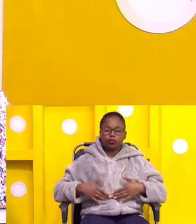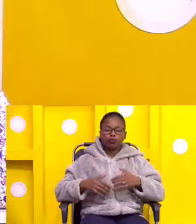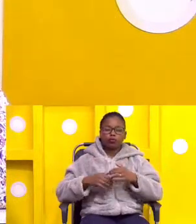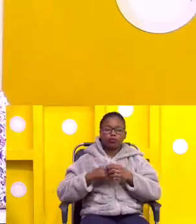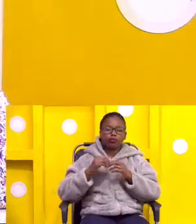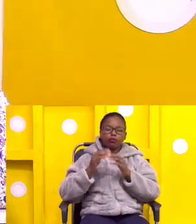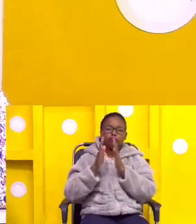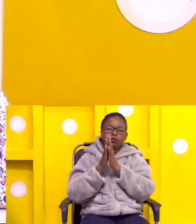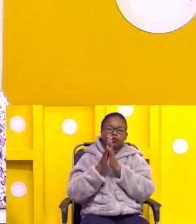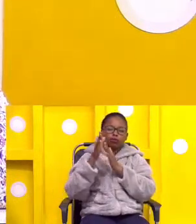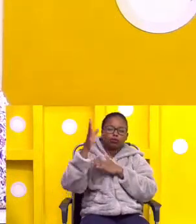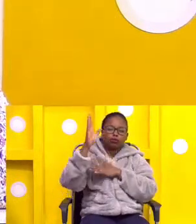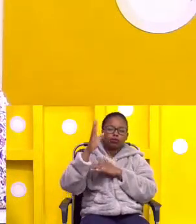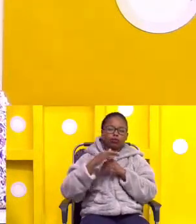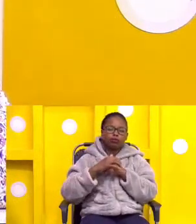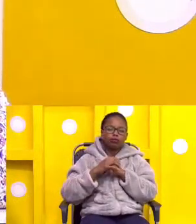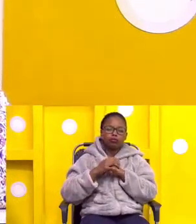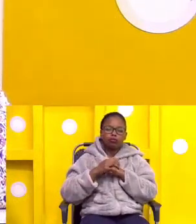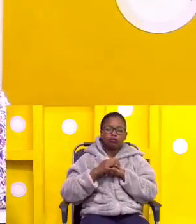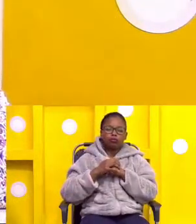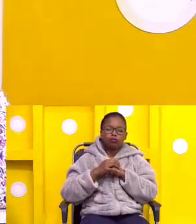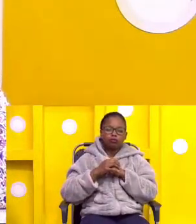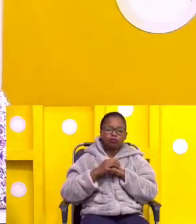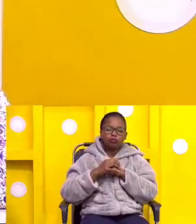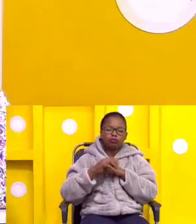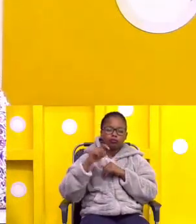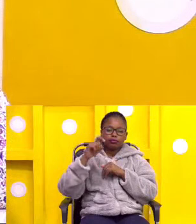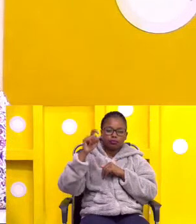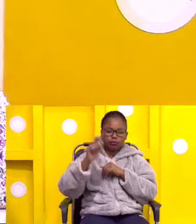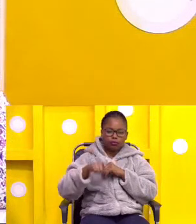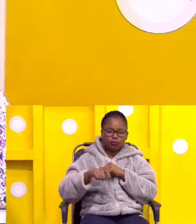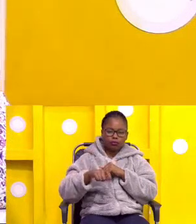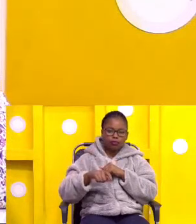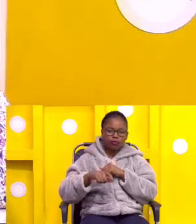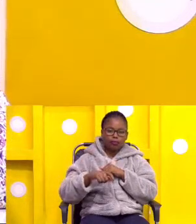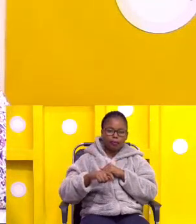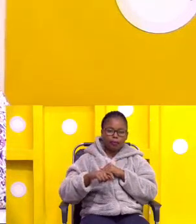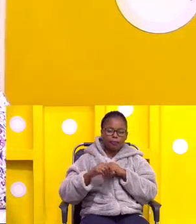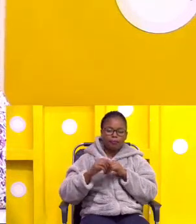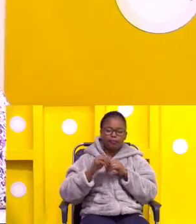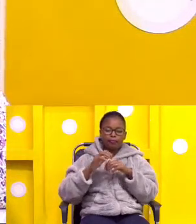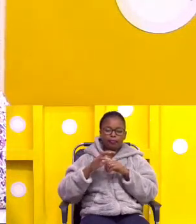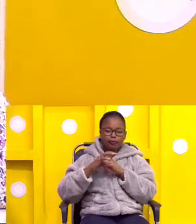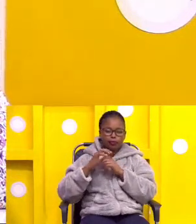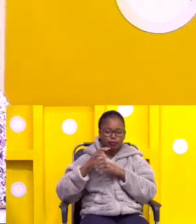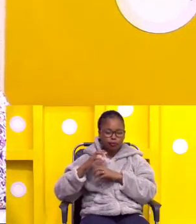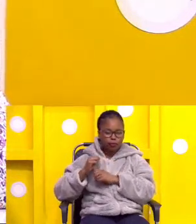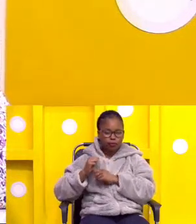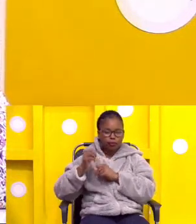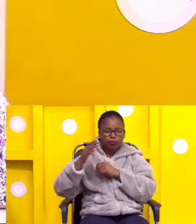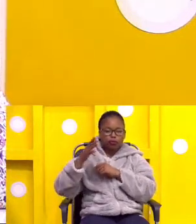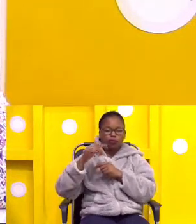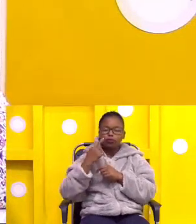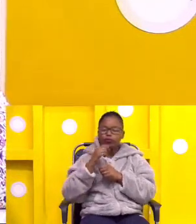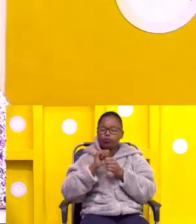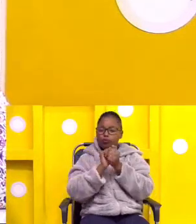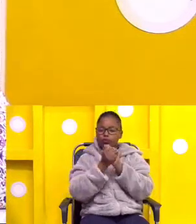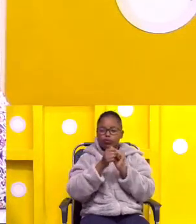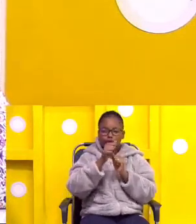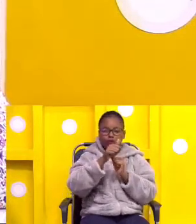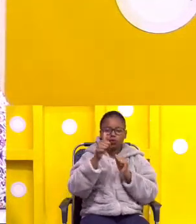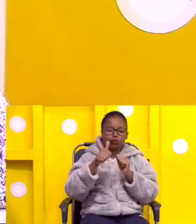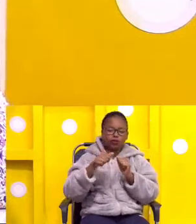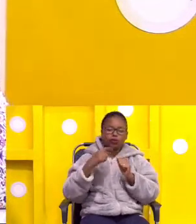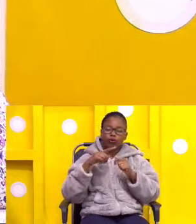Bwana asifuwe sana. Tokuwe hoka agai uleo. Tali hede ya seja ya kana akaga loloka. Na tokuwe hoka agai uleo ya